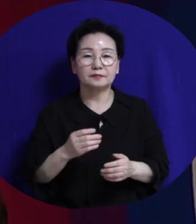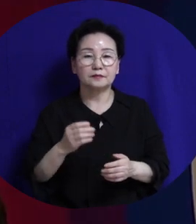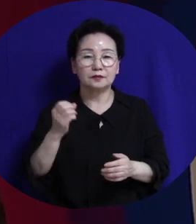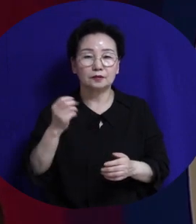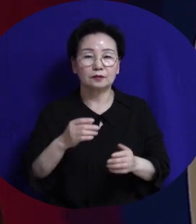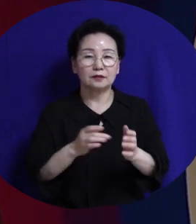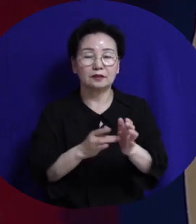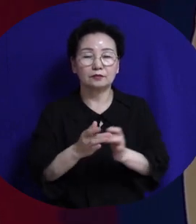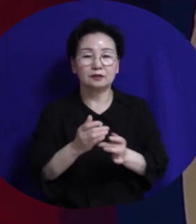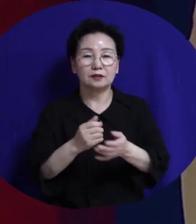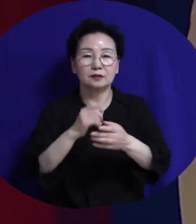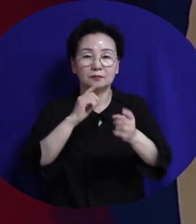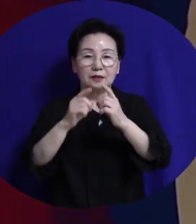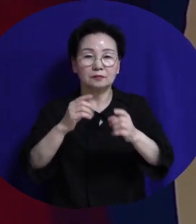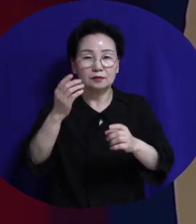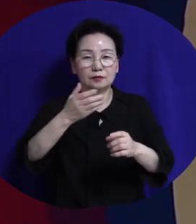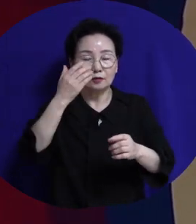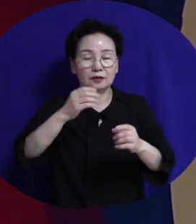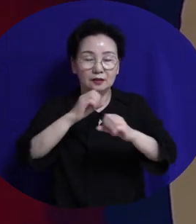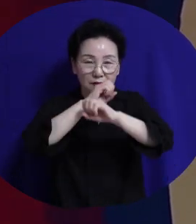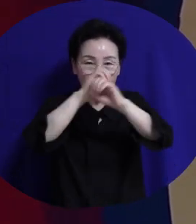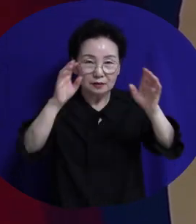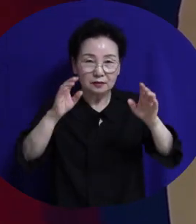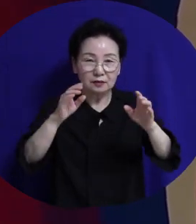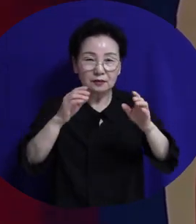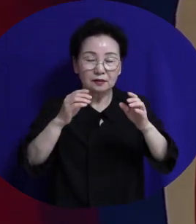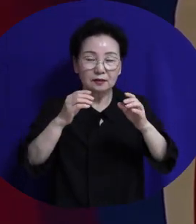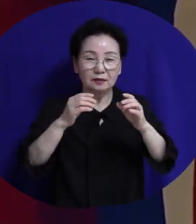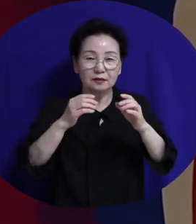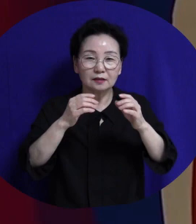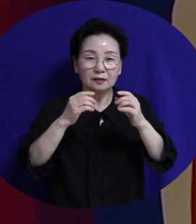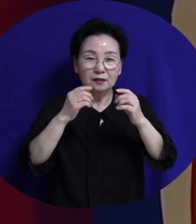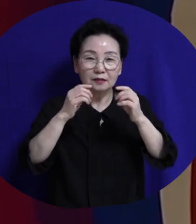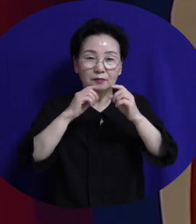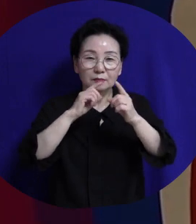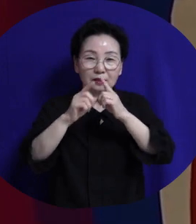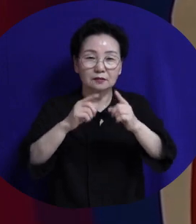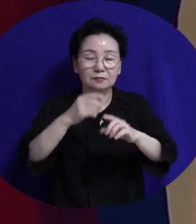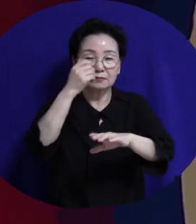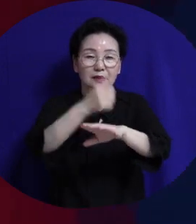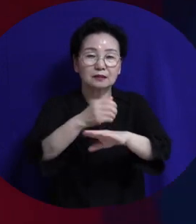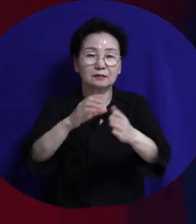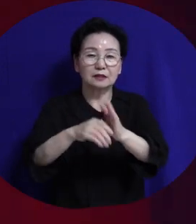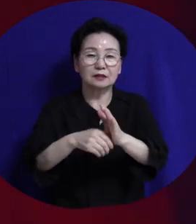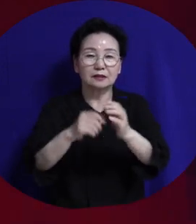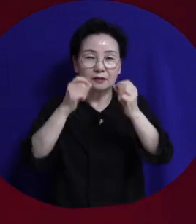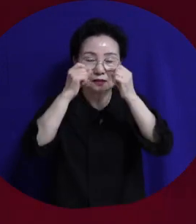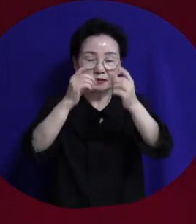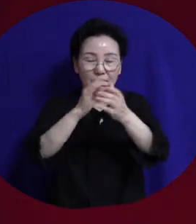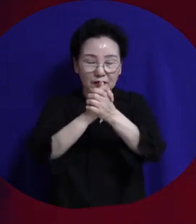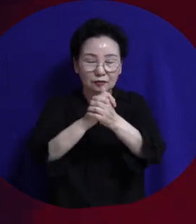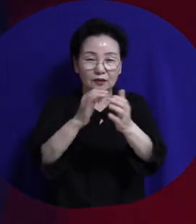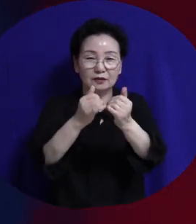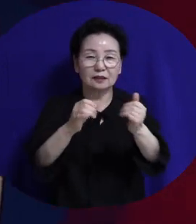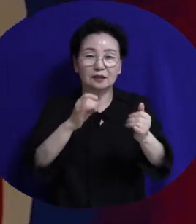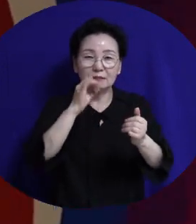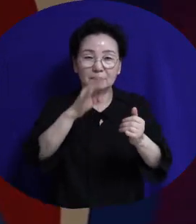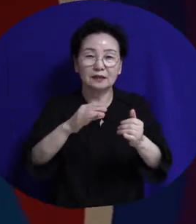그러면서 그분이 말씀하시길, 성령이 밝히 말씀하시기를 마지막 때 깨어서 기도하는 자만이 들어 올라갈 수 있다고 얘기한